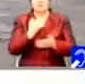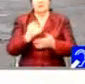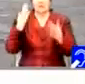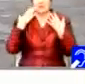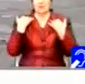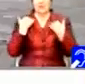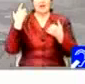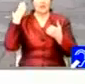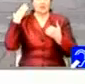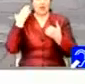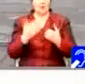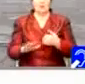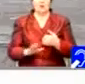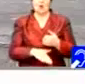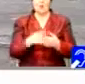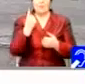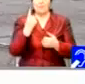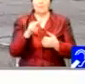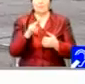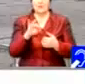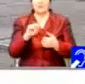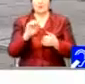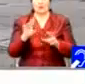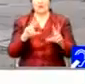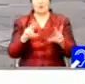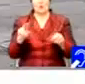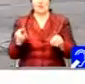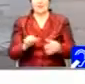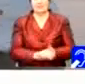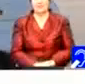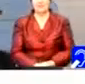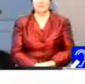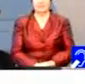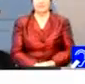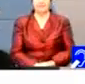în regiunea capului și la un picior, dar va scăpa cu viață.